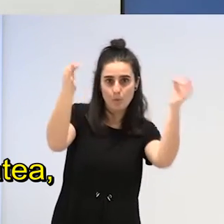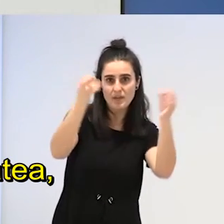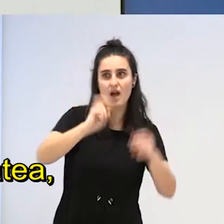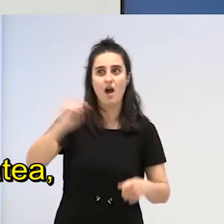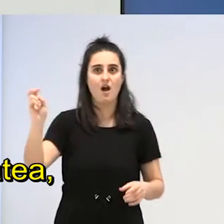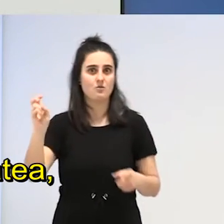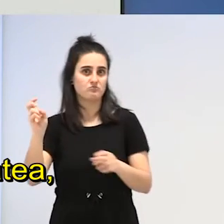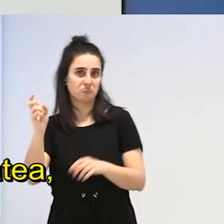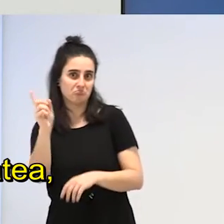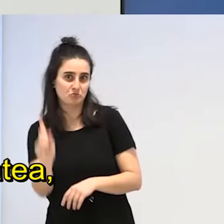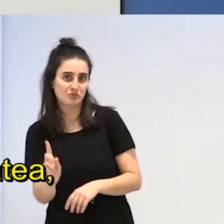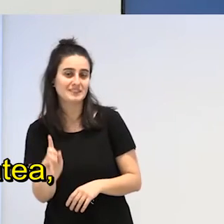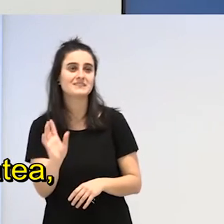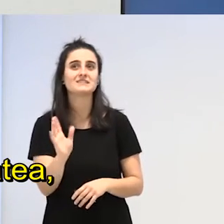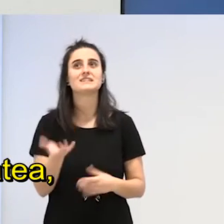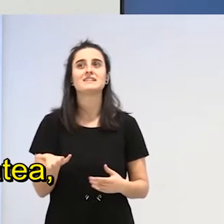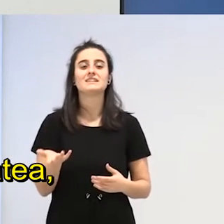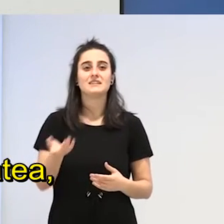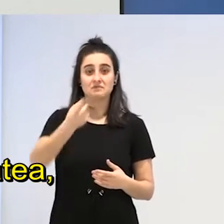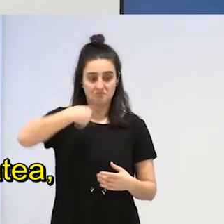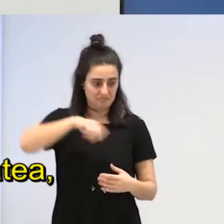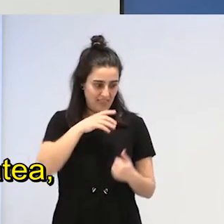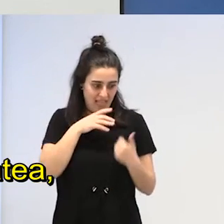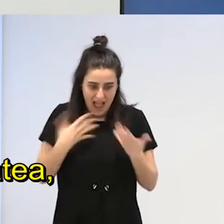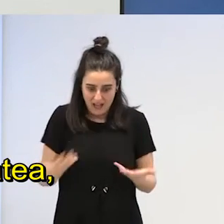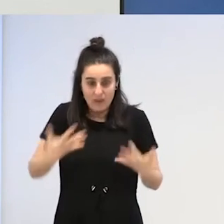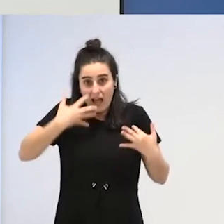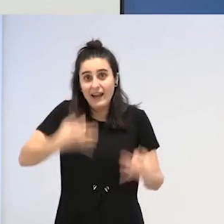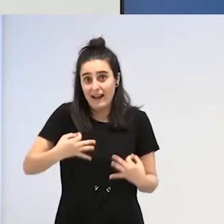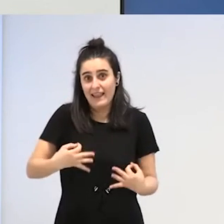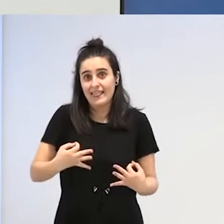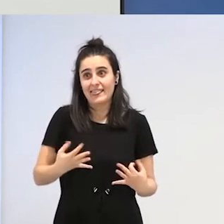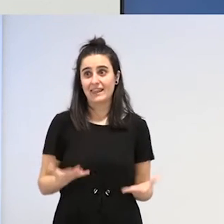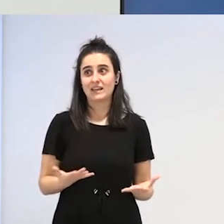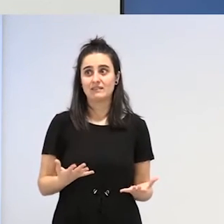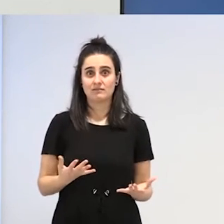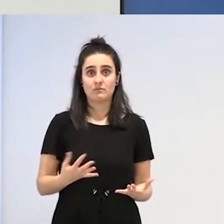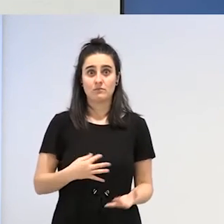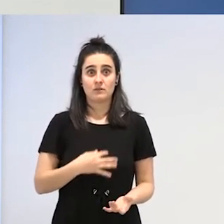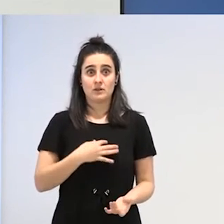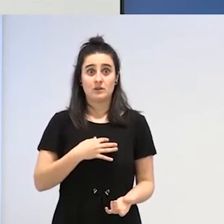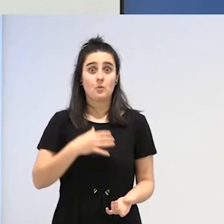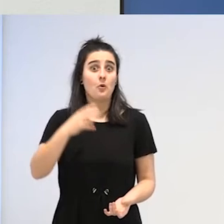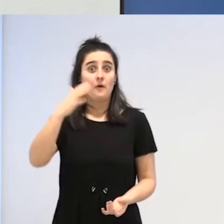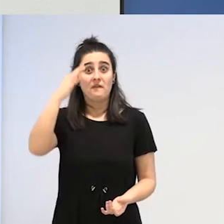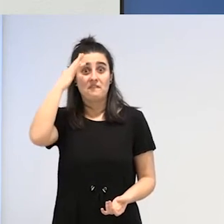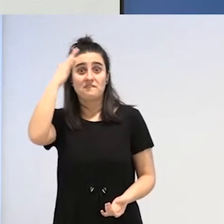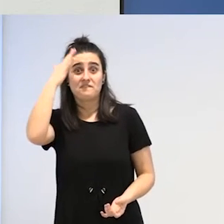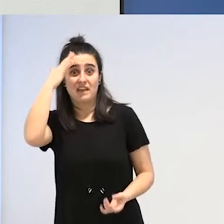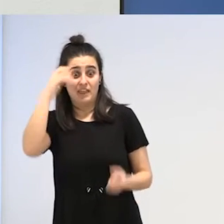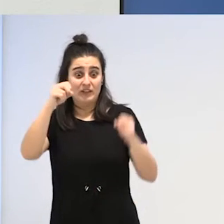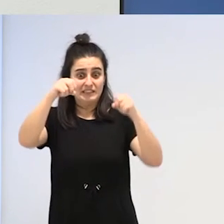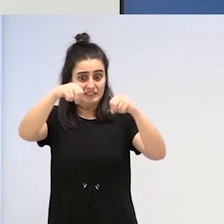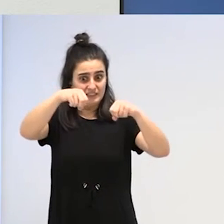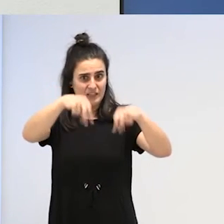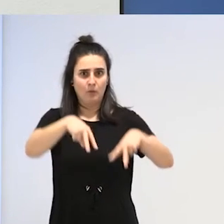esan gure gaurko errealitatea berez fikziorik egin gabe nik uste nahiko